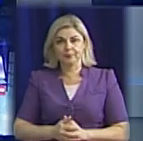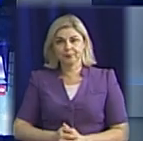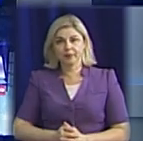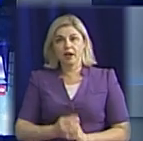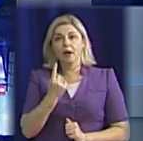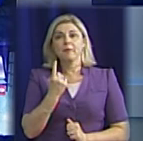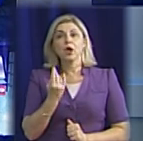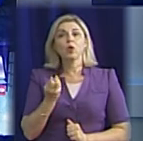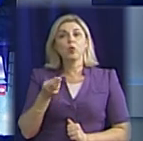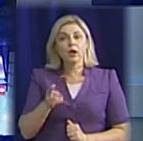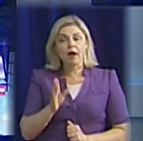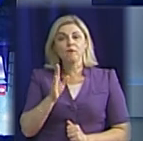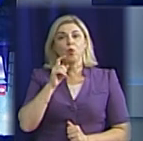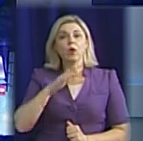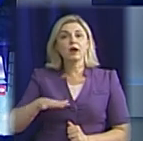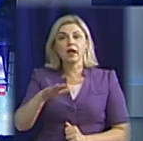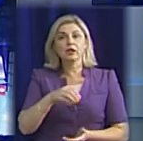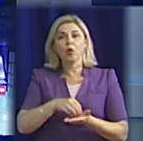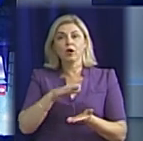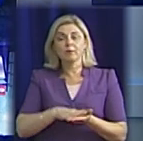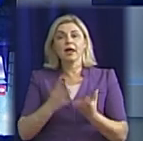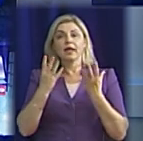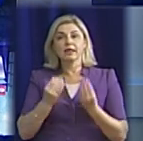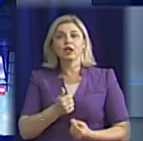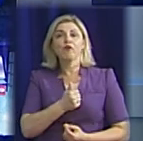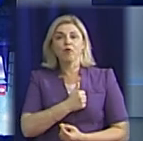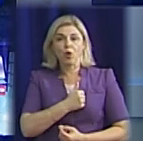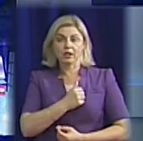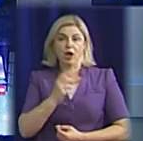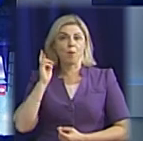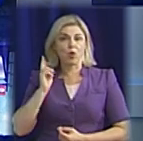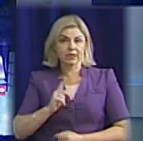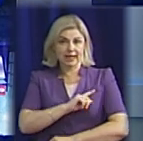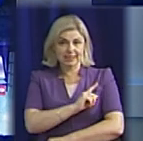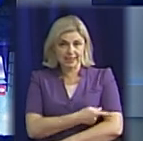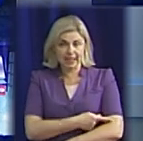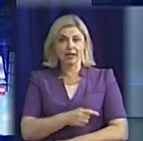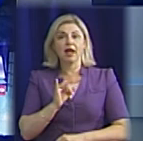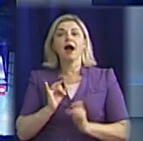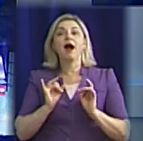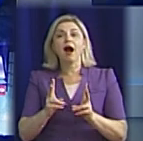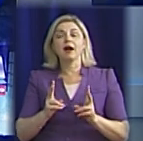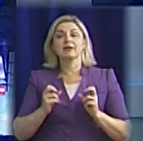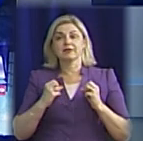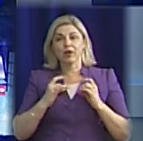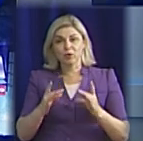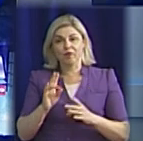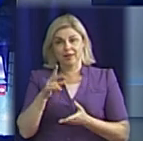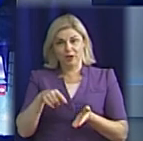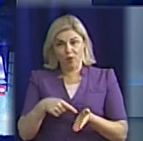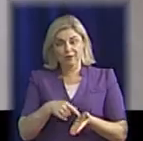1 липня в Україні відзначають День військово-морських сил Збройних сил України. Як святкували в Миколаєві, дивіться